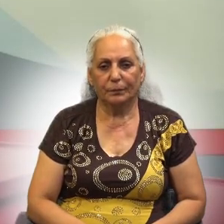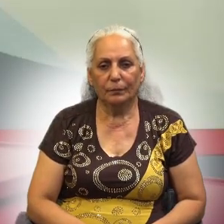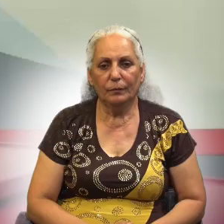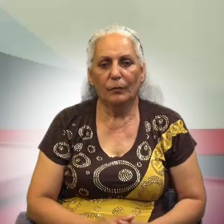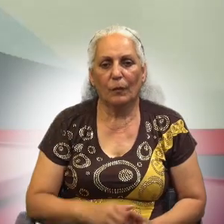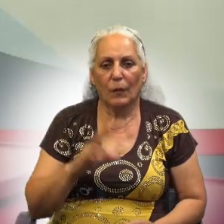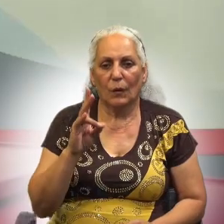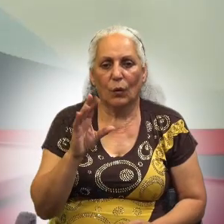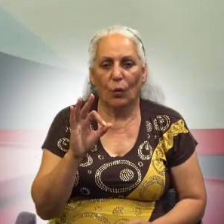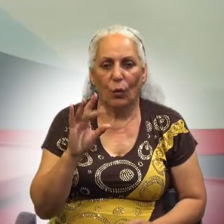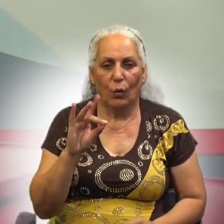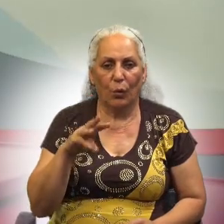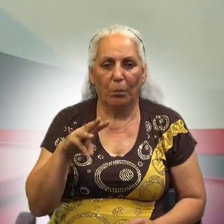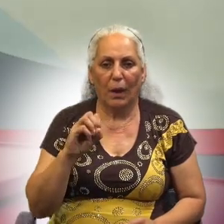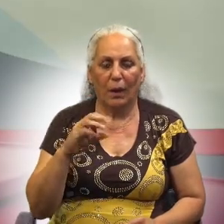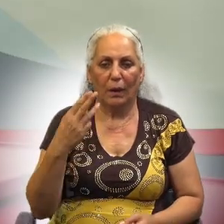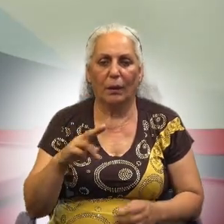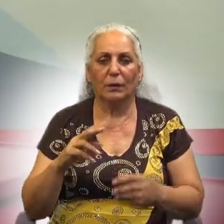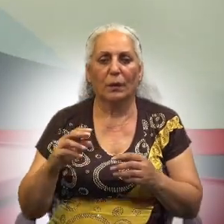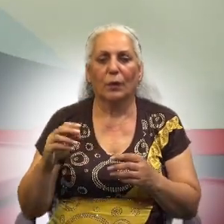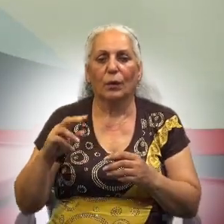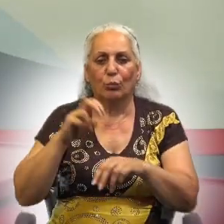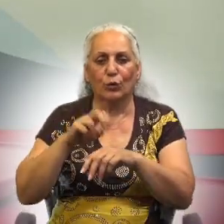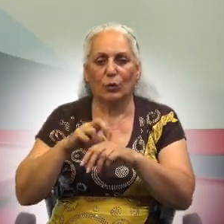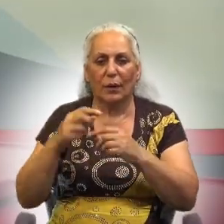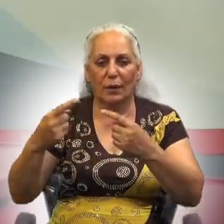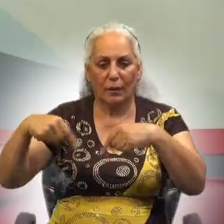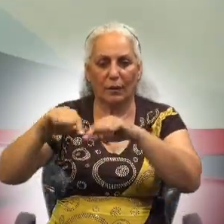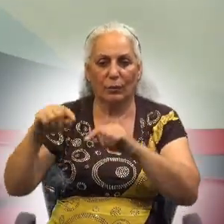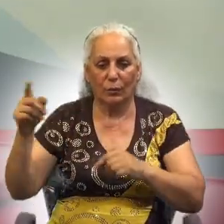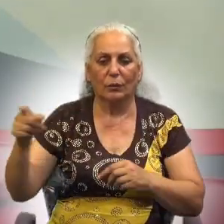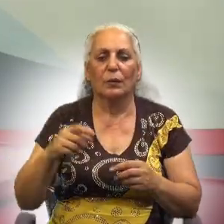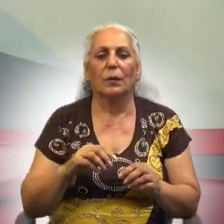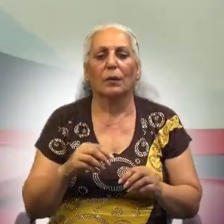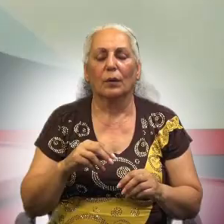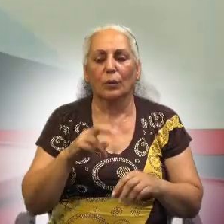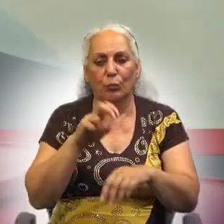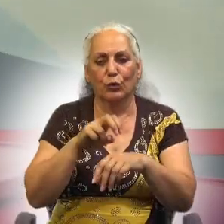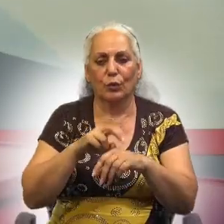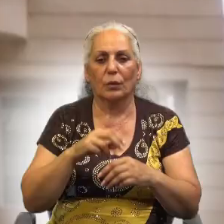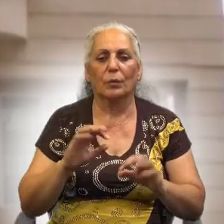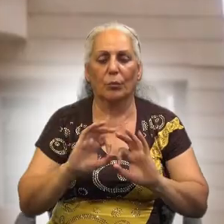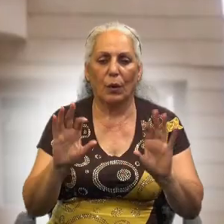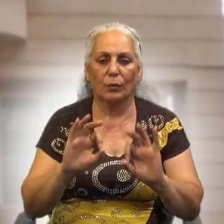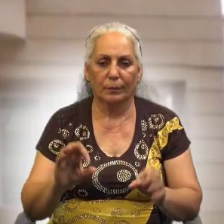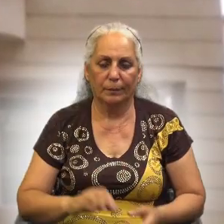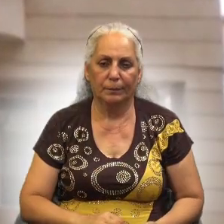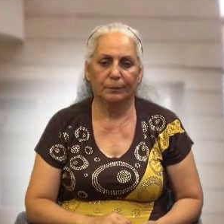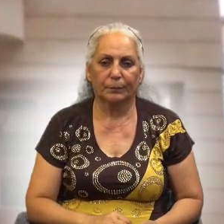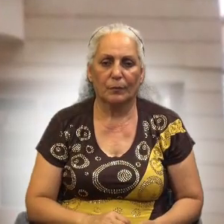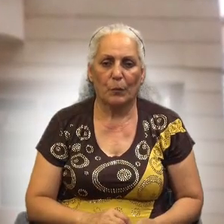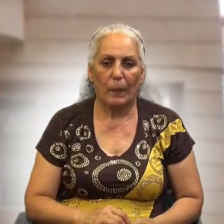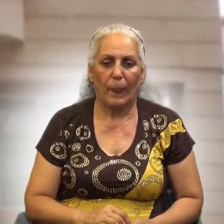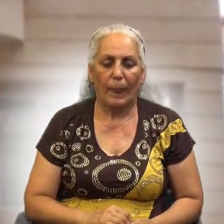մեծ բժշկական կենտրոնի մասին։ Այսօր Սարգիս Գոքորյանը պատմելու է նյարդաբանի կաբինետի առաջարկների մասին։